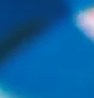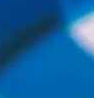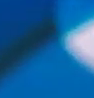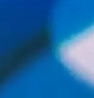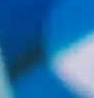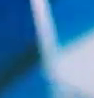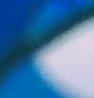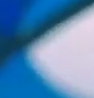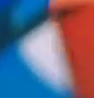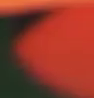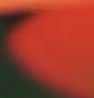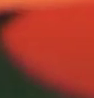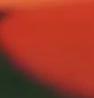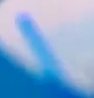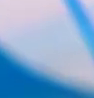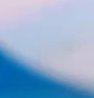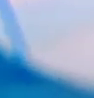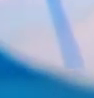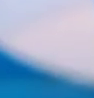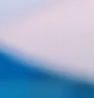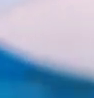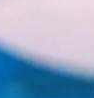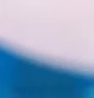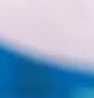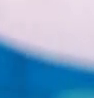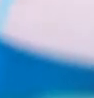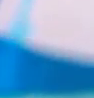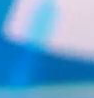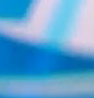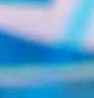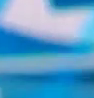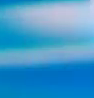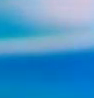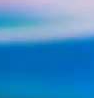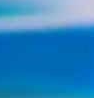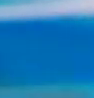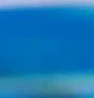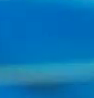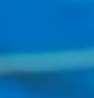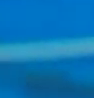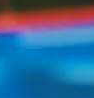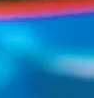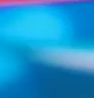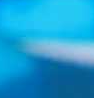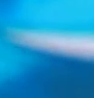расследования. Все то, что важно и нужно знать. Подписывайтесь, ставьте лайки, оставляйте комментарии и